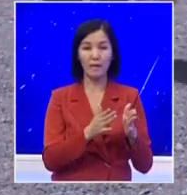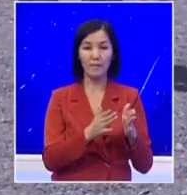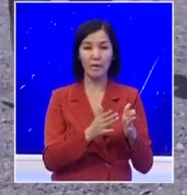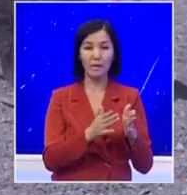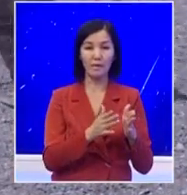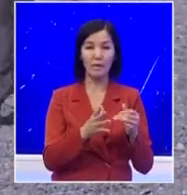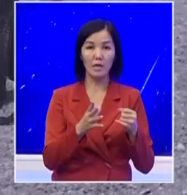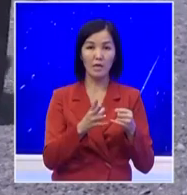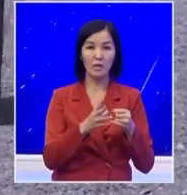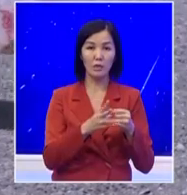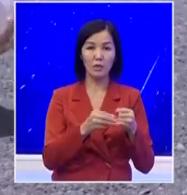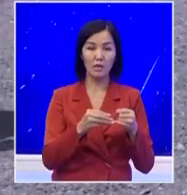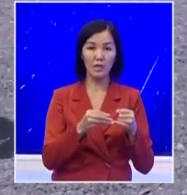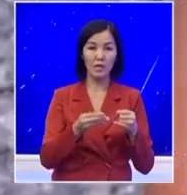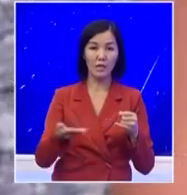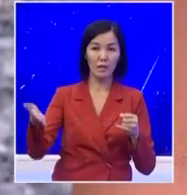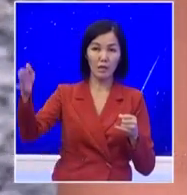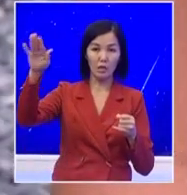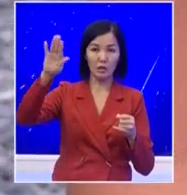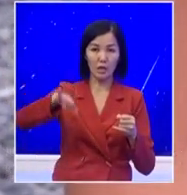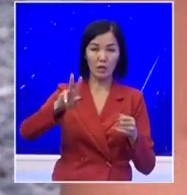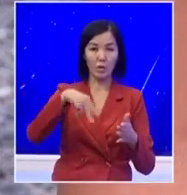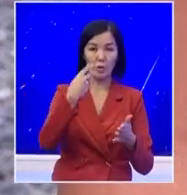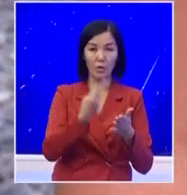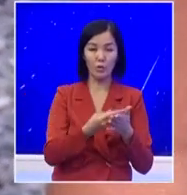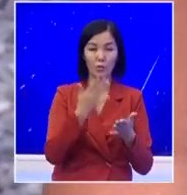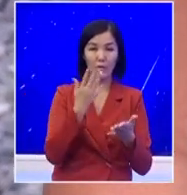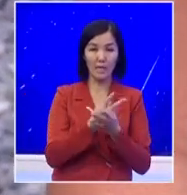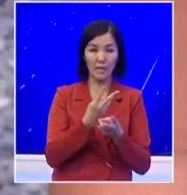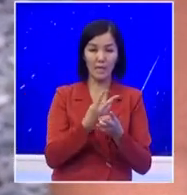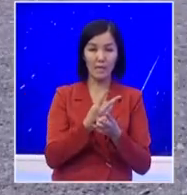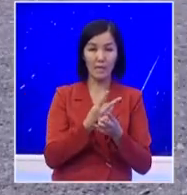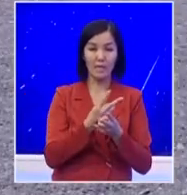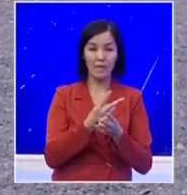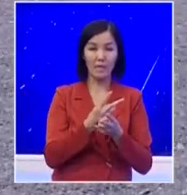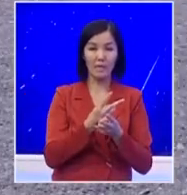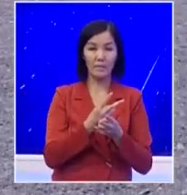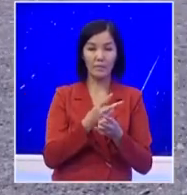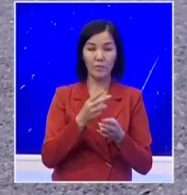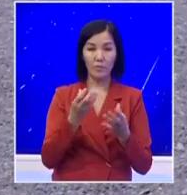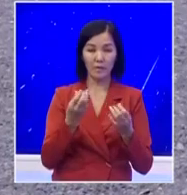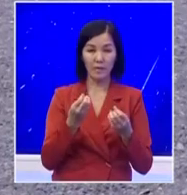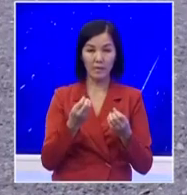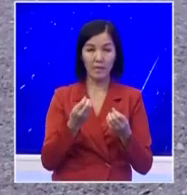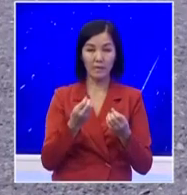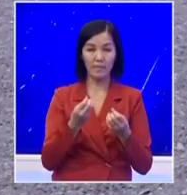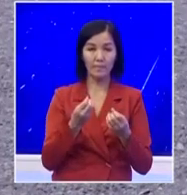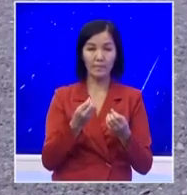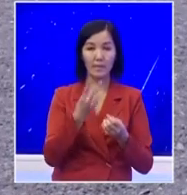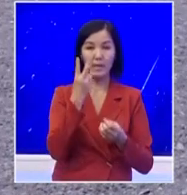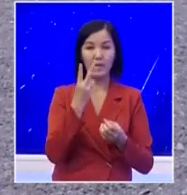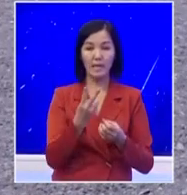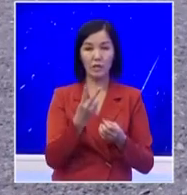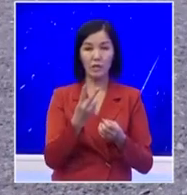жарды құлату. Оны бірде бір жарым откосқа келтіріп, және одан кейін кететін екінші